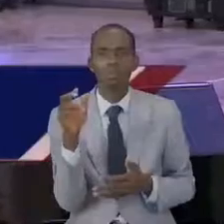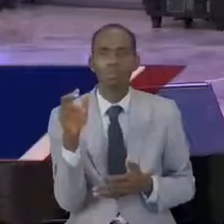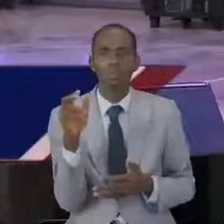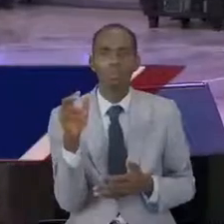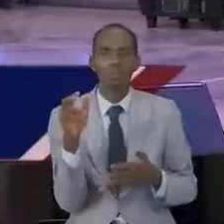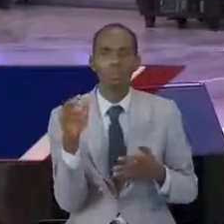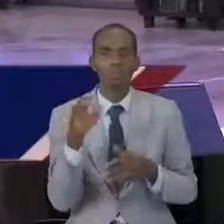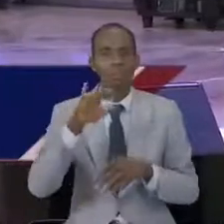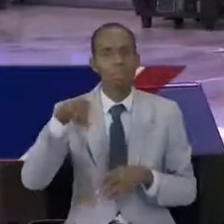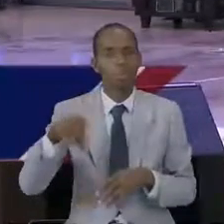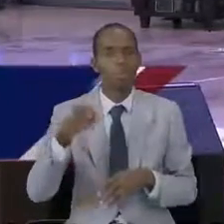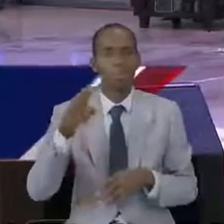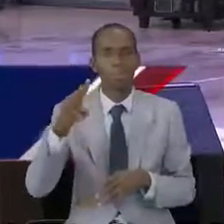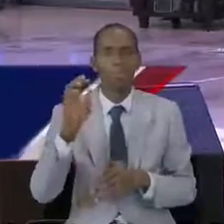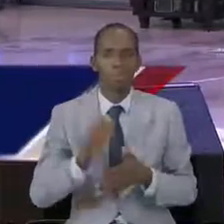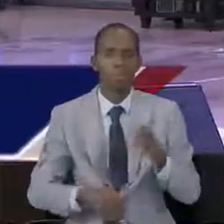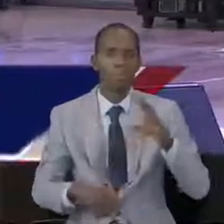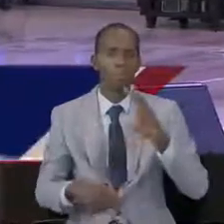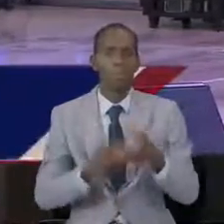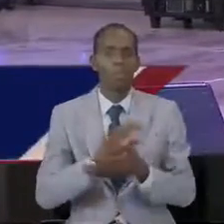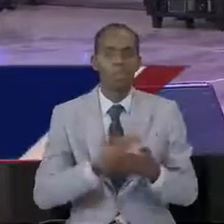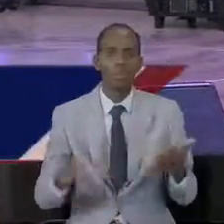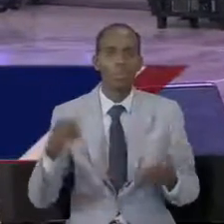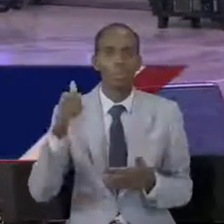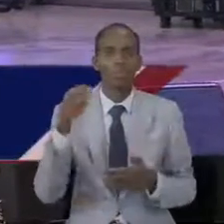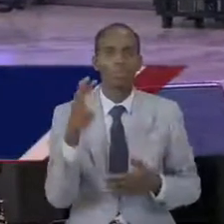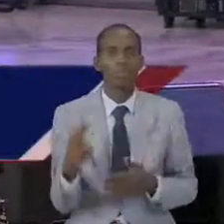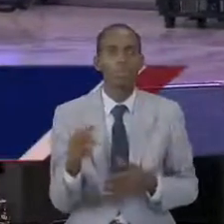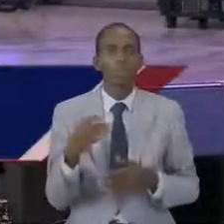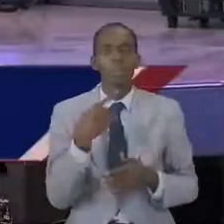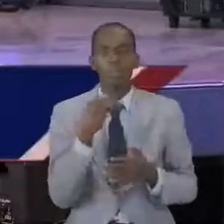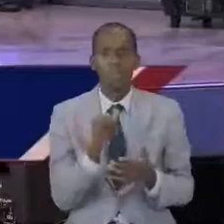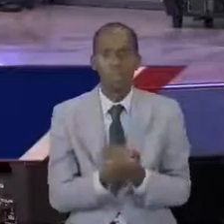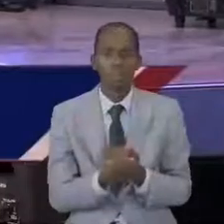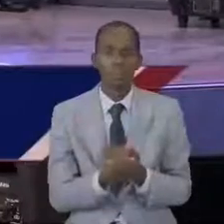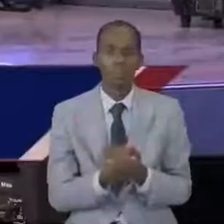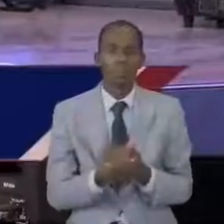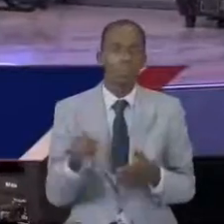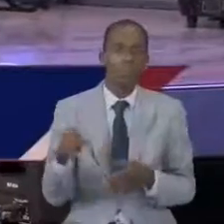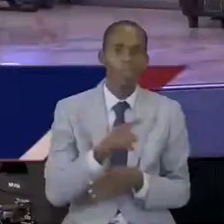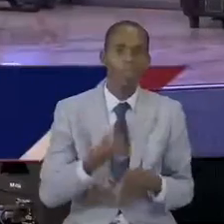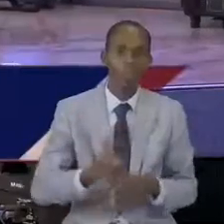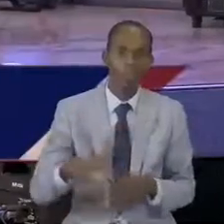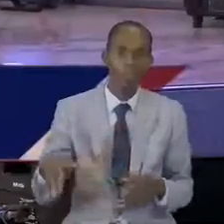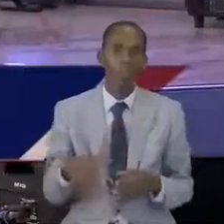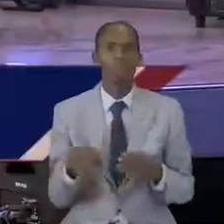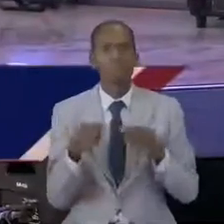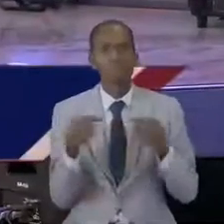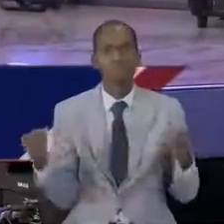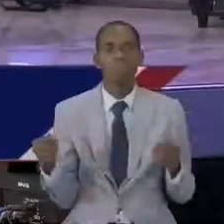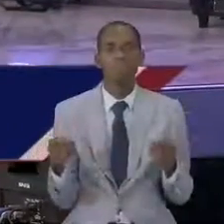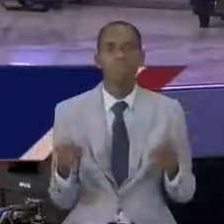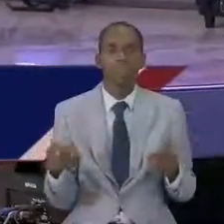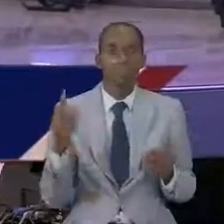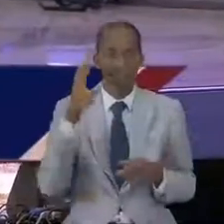perversité est dans son cœur il médite le mal en tout temps il excite des querelles il